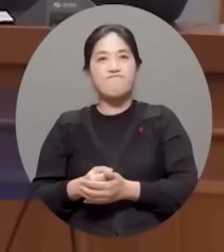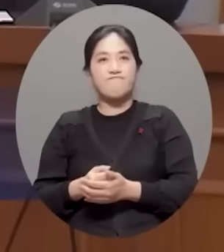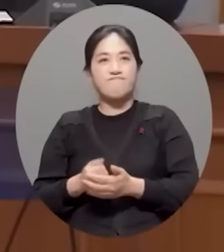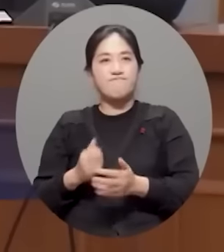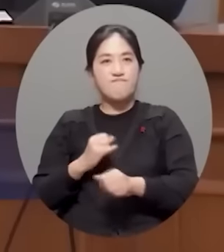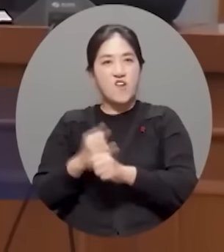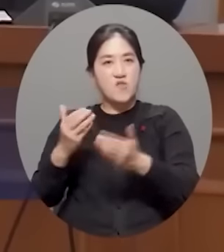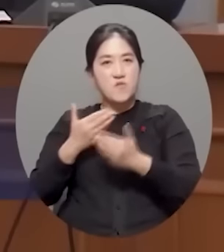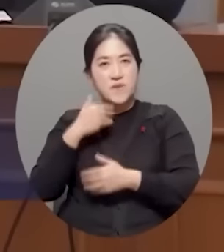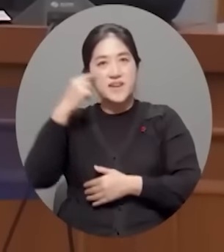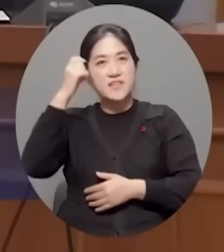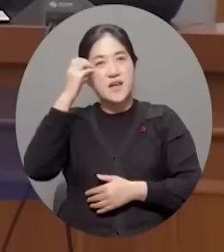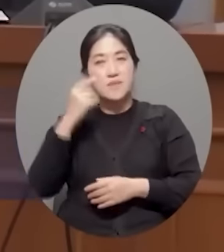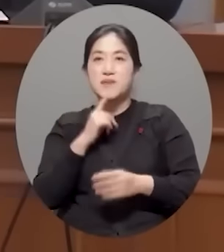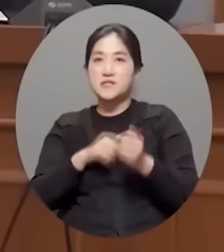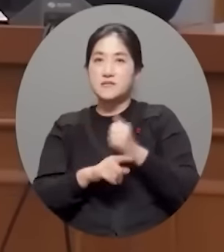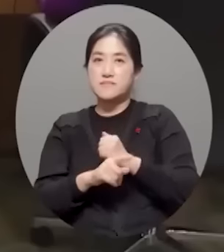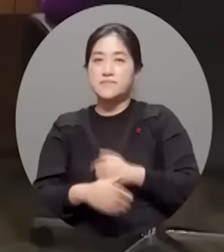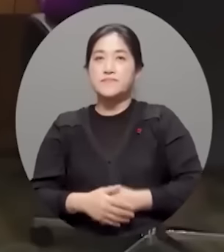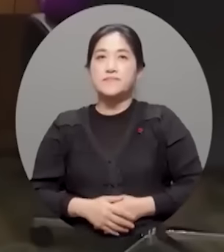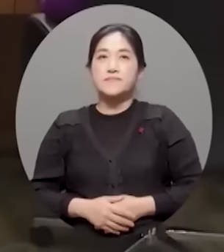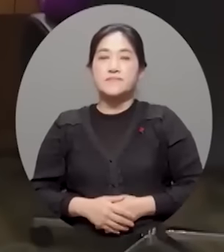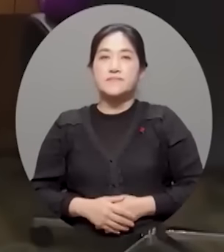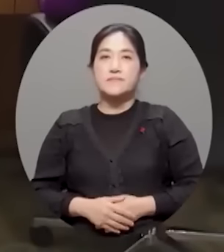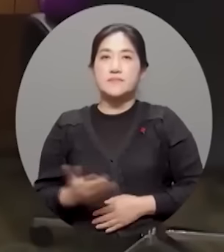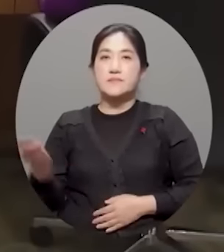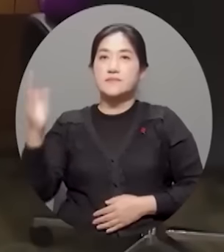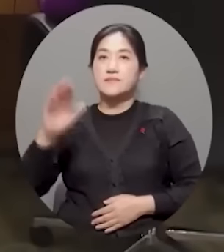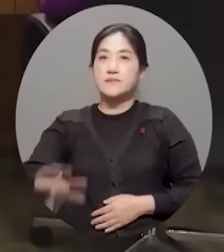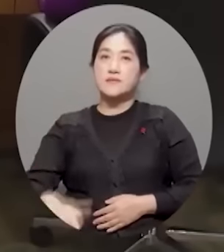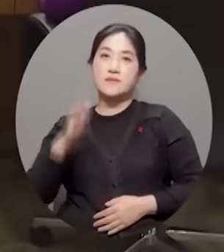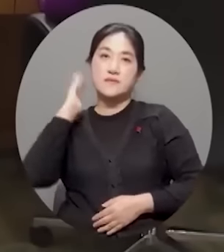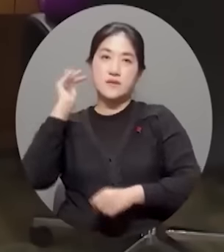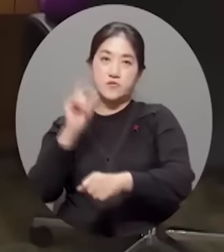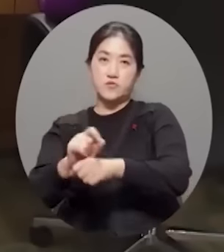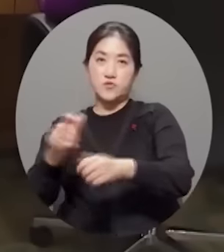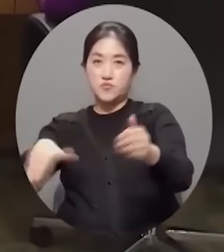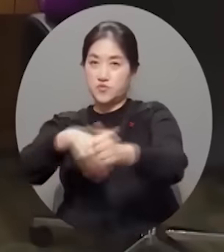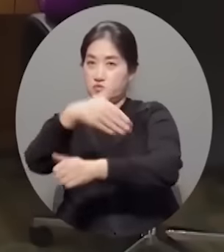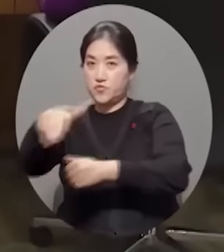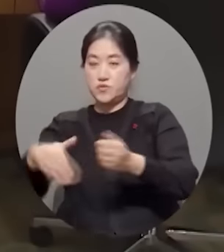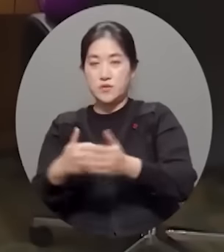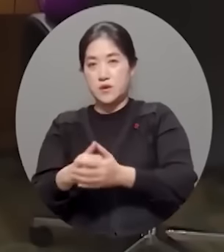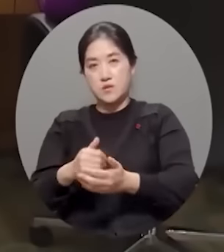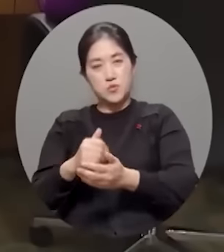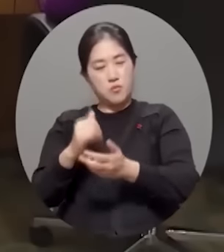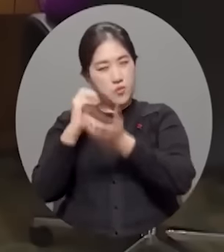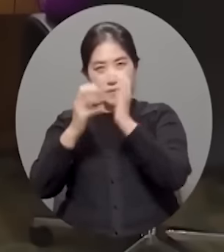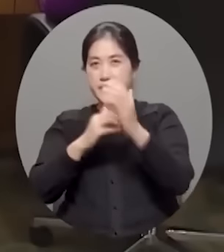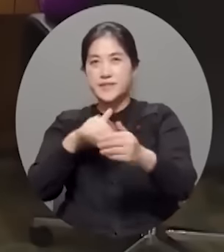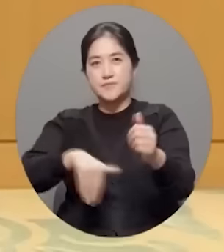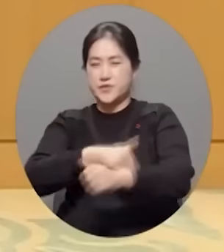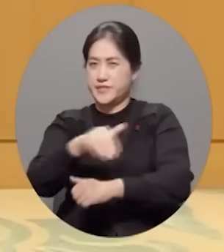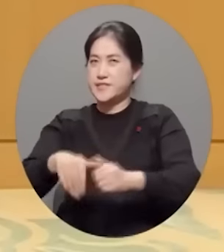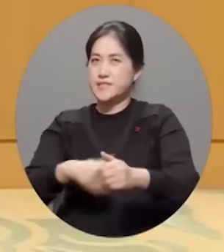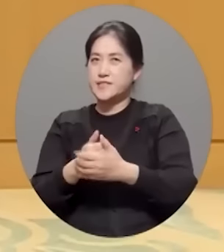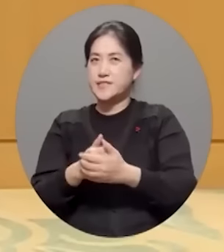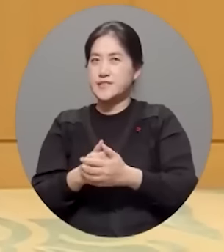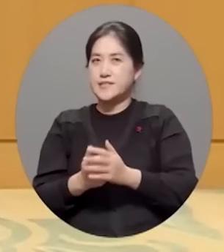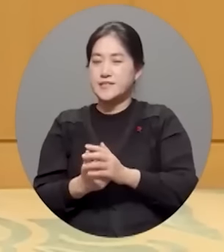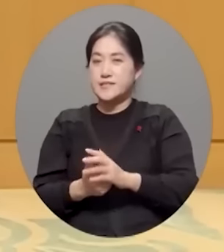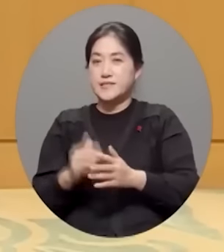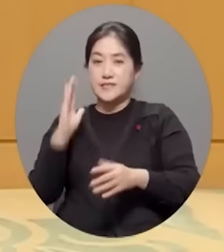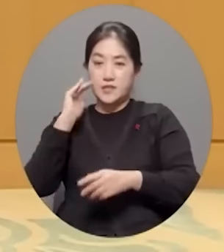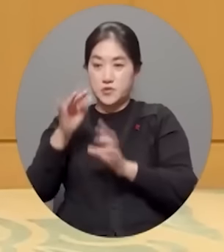결정이 있으리라고 기대해 보겠습니다. 하지만 대통령실 기류는 좀 더 복잡해 보입니다. 대통령실